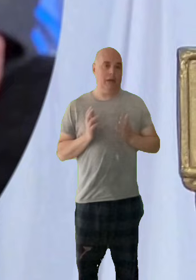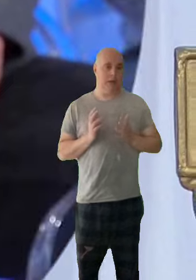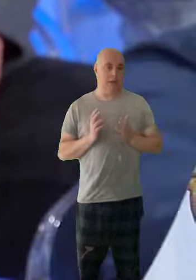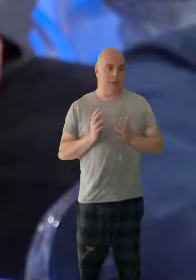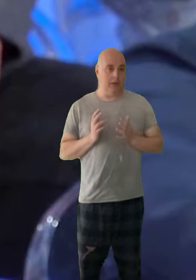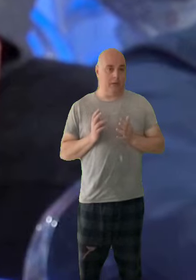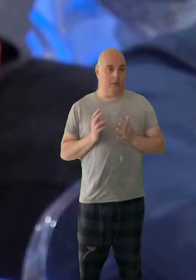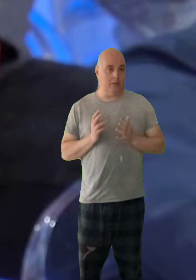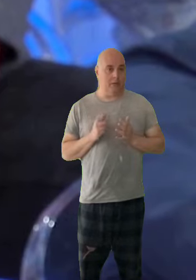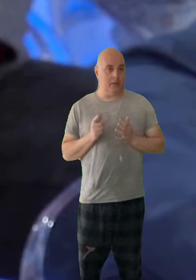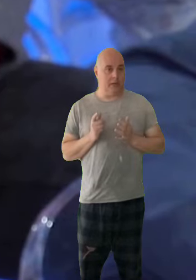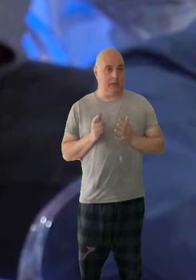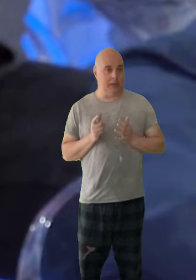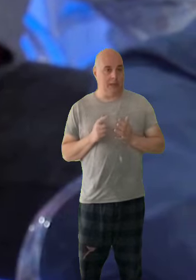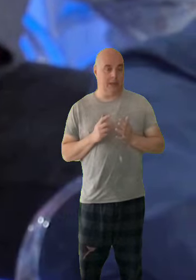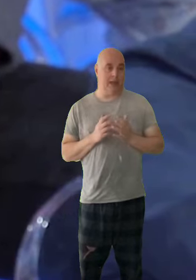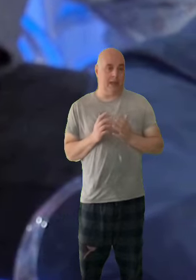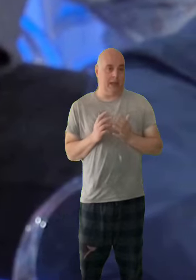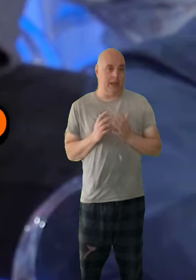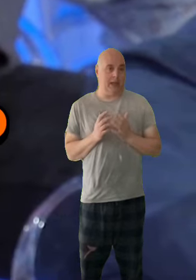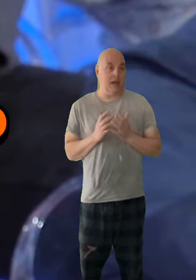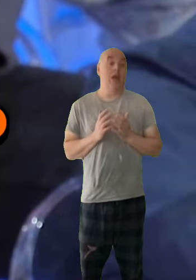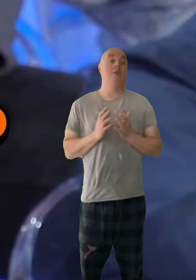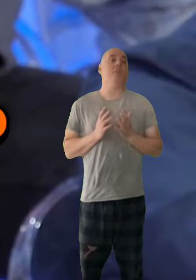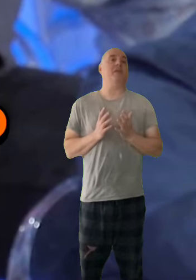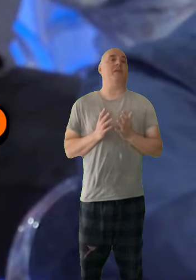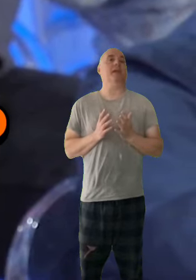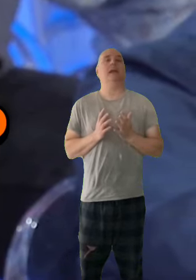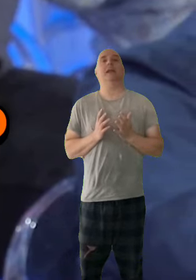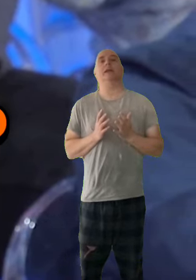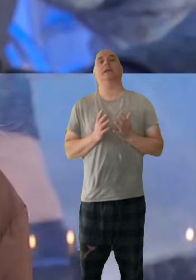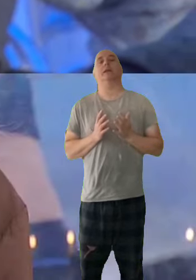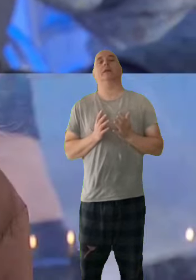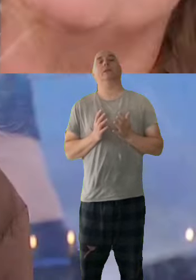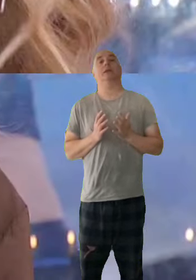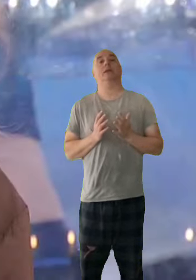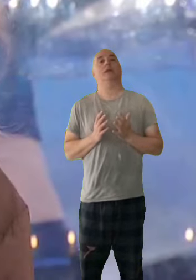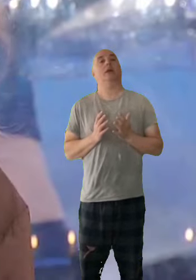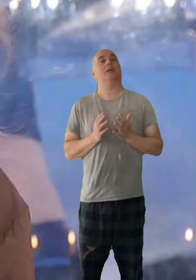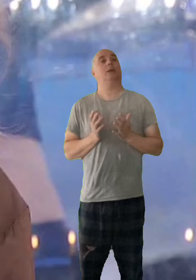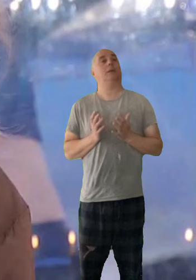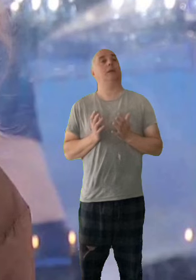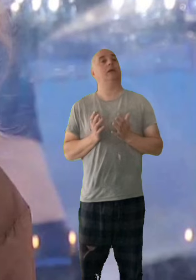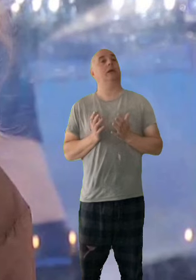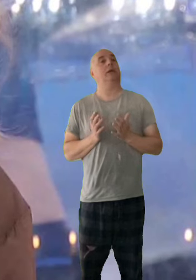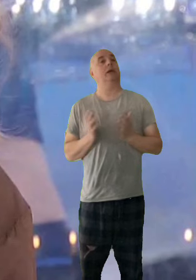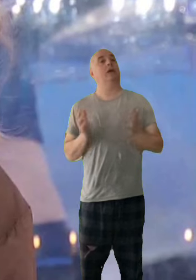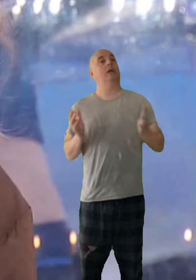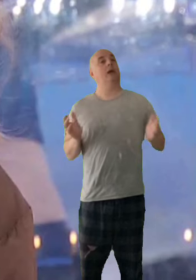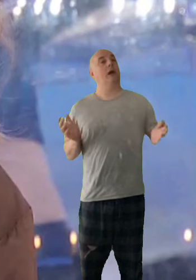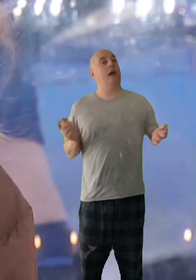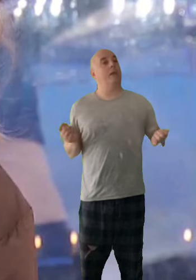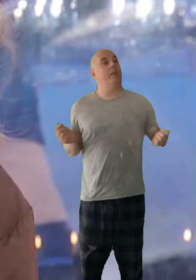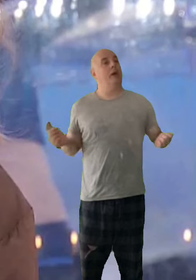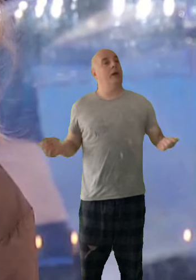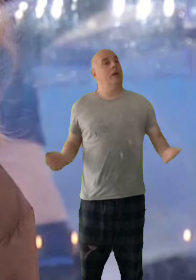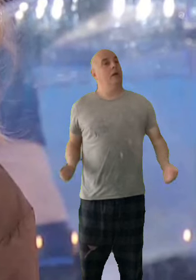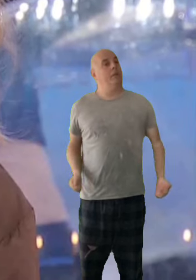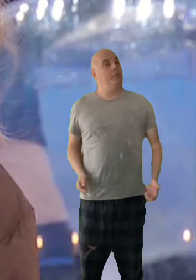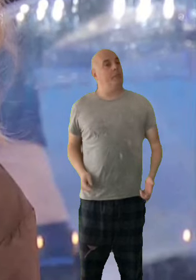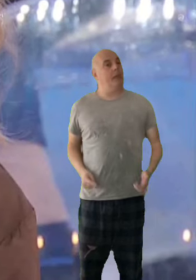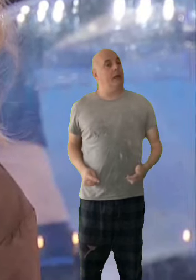contro il cavaliere Luciano Tuttavia rigetta l'accusa di Tiziano e racconta di aver pagato il conto che gli era stato